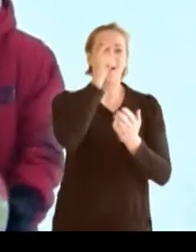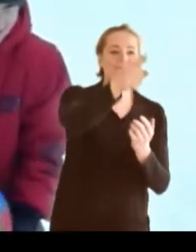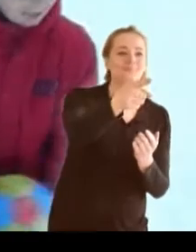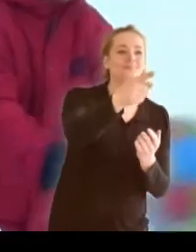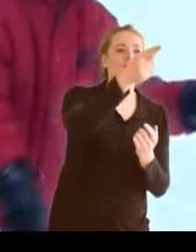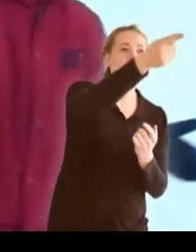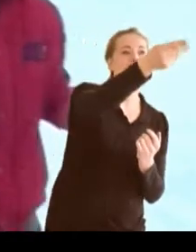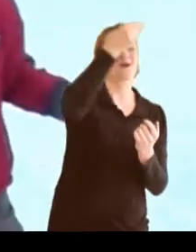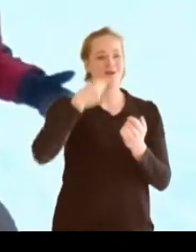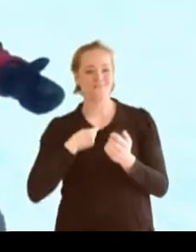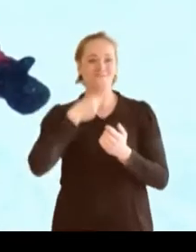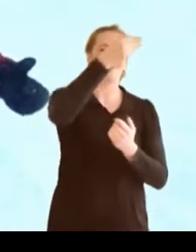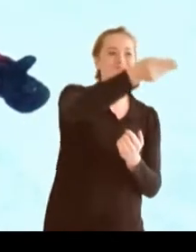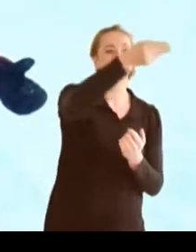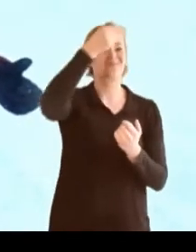Meskite man kamuliuką.